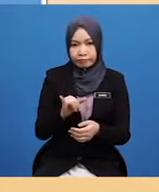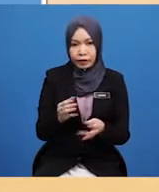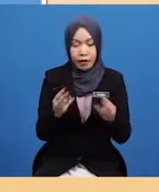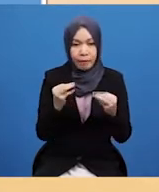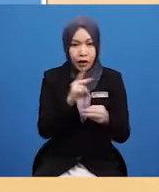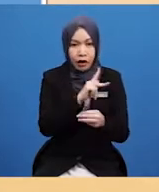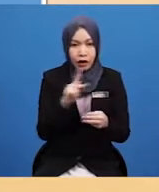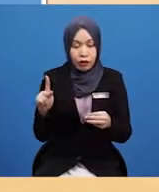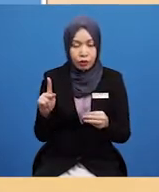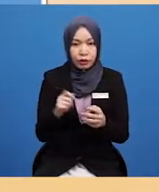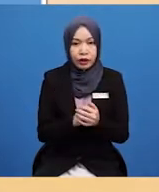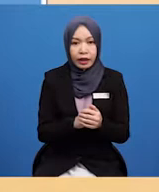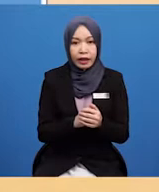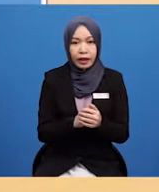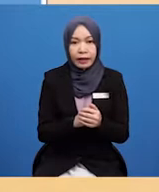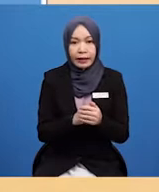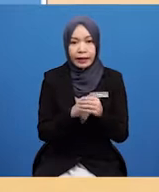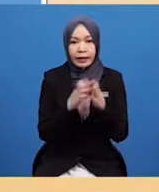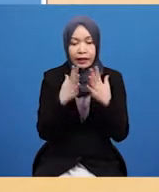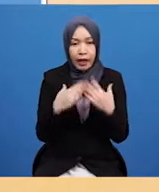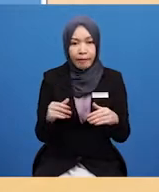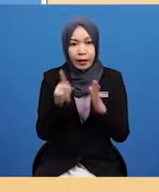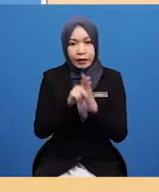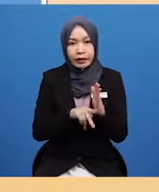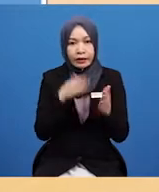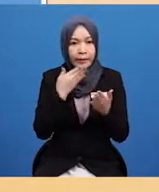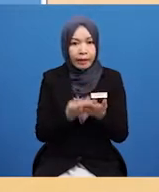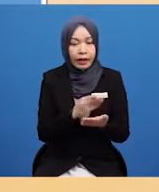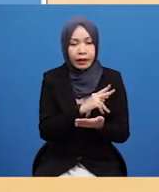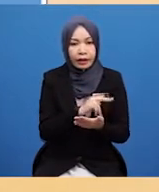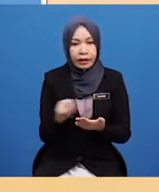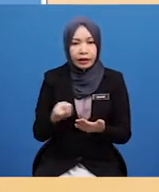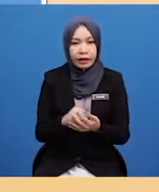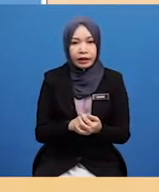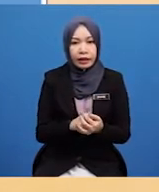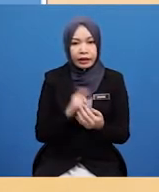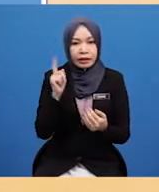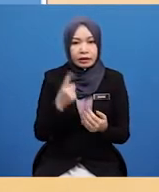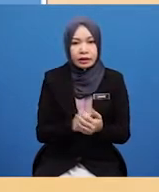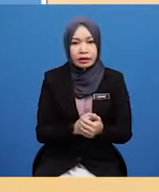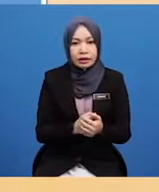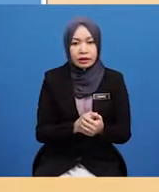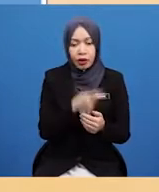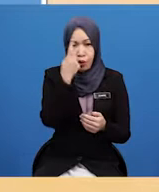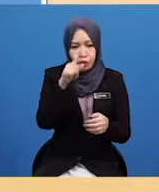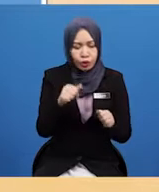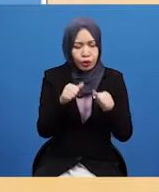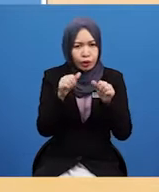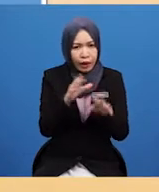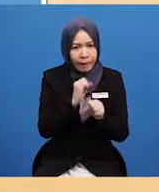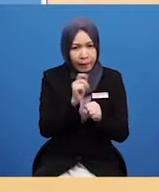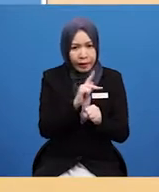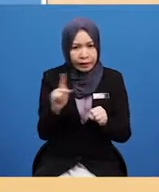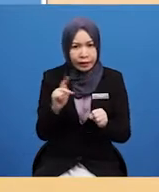pendamaian merangkumi dua prinsip utama, iaitu penentuan nasib negara oleh rakyat